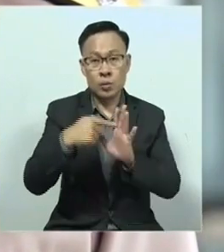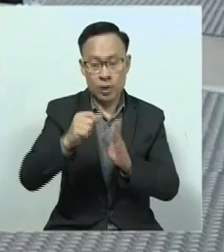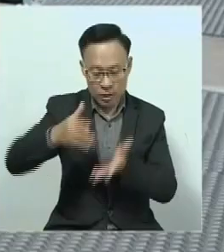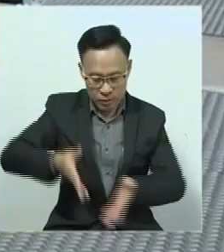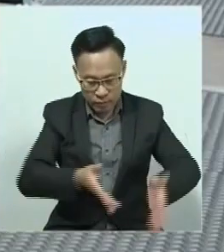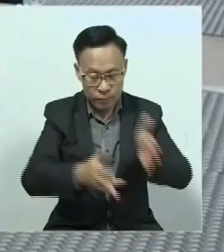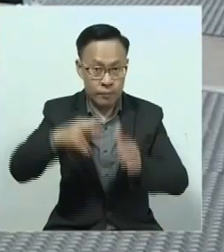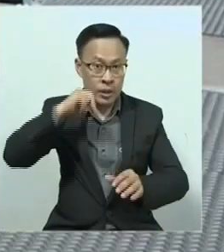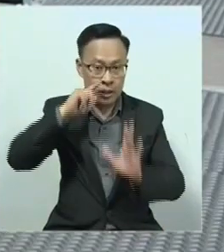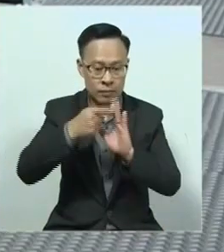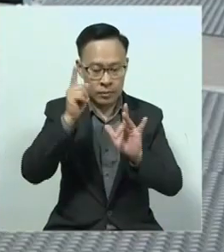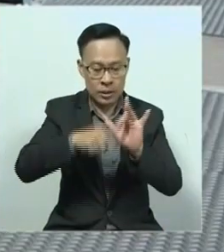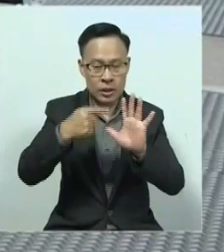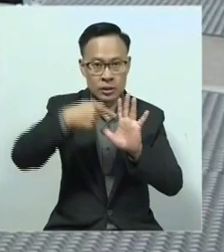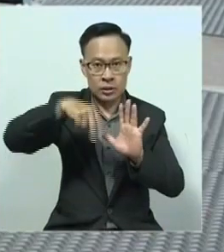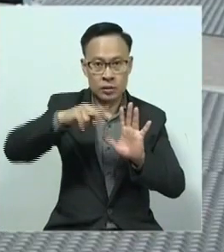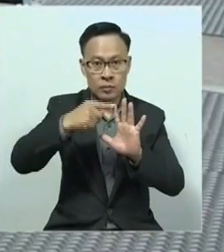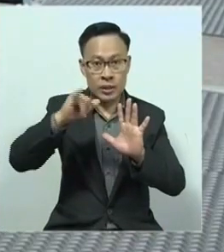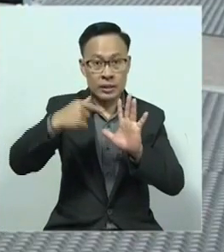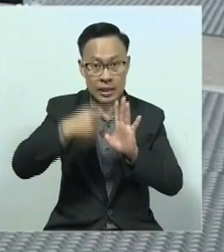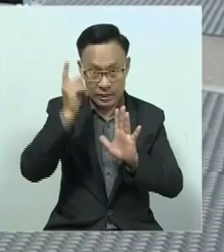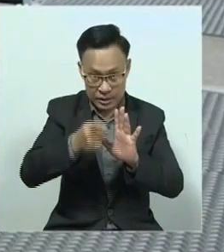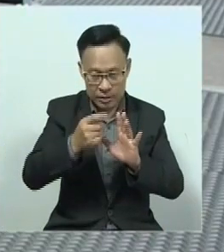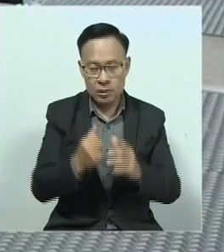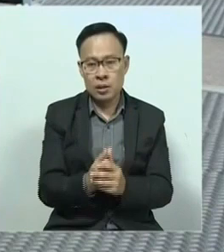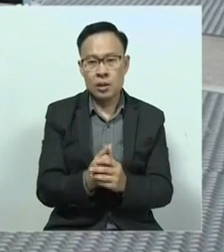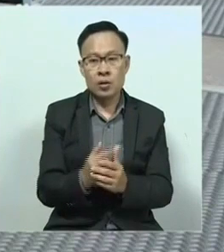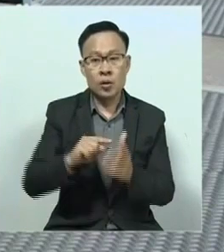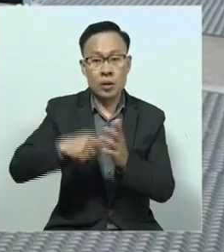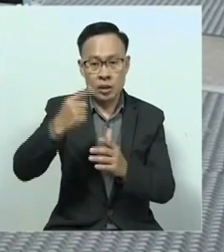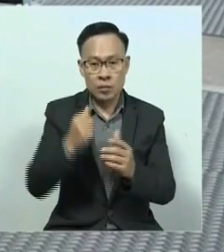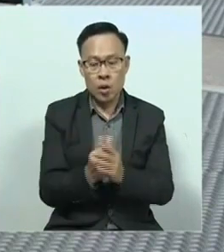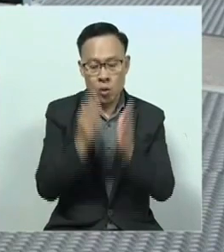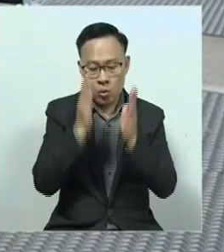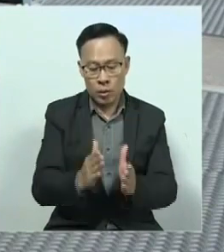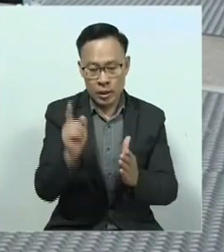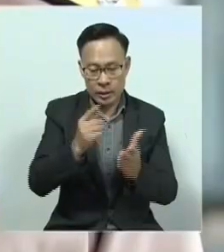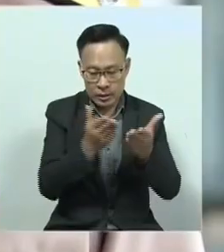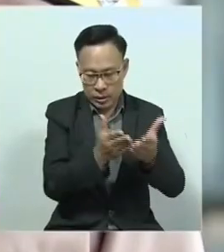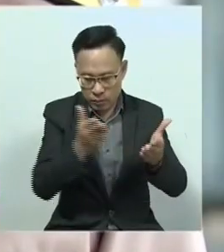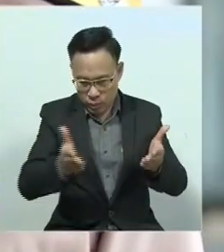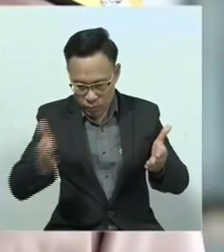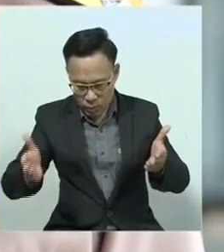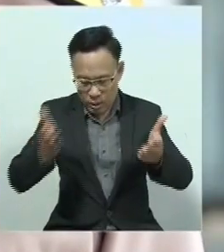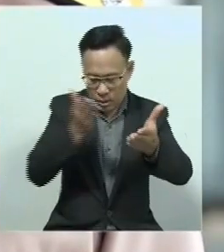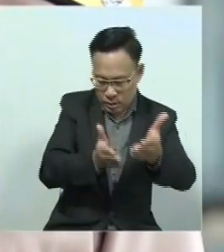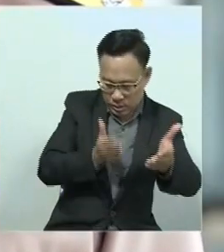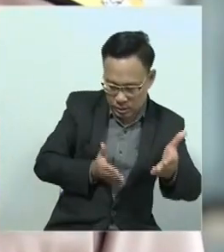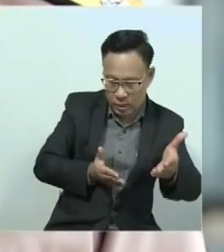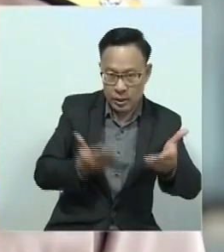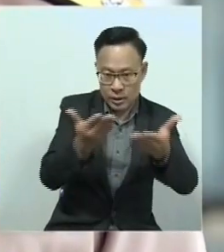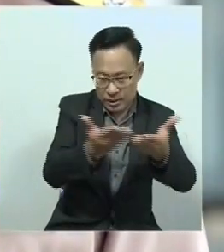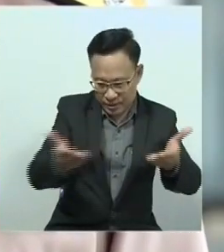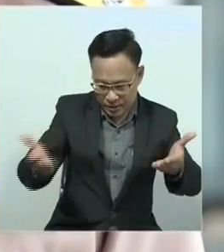ครับเริ่มแรกก็ต้องมาเข้ากระบวนให้ได้ก่อนนะครับว่าคนลำไหนอยู่แนวไหน ระ บบอยู่ตรงไหนอย่างไร